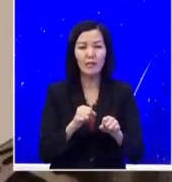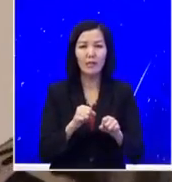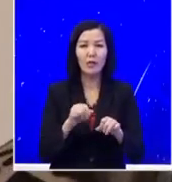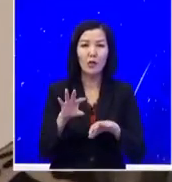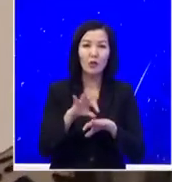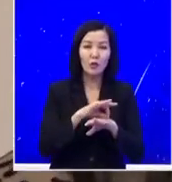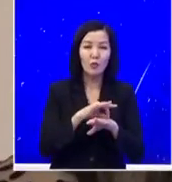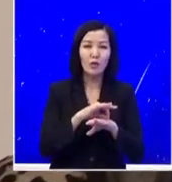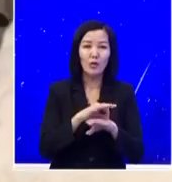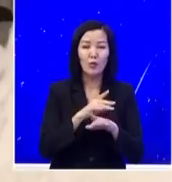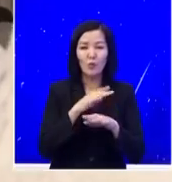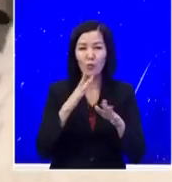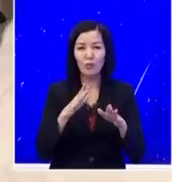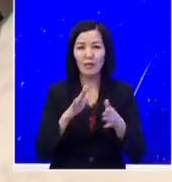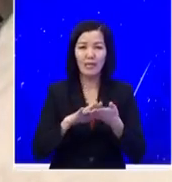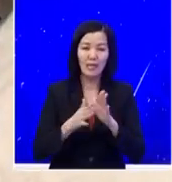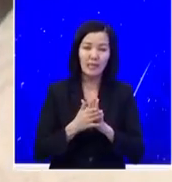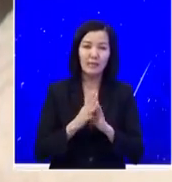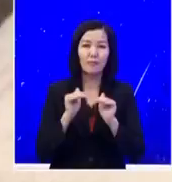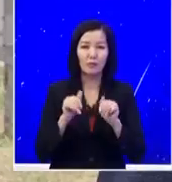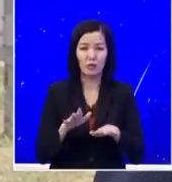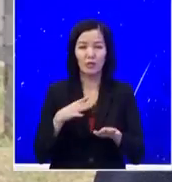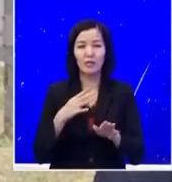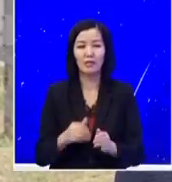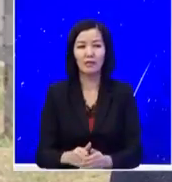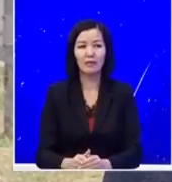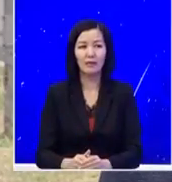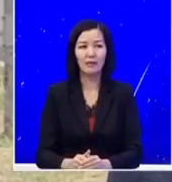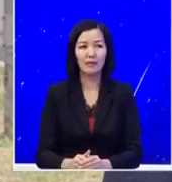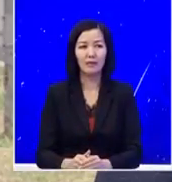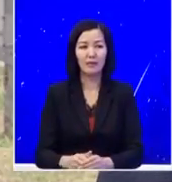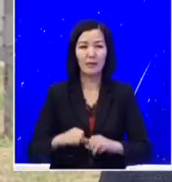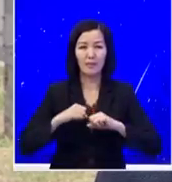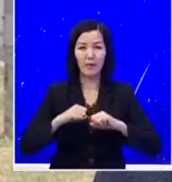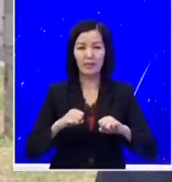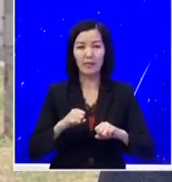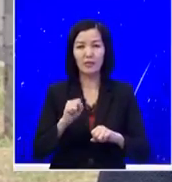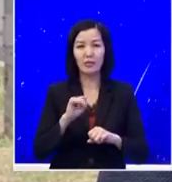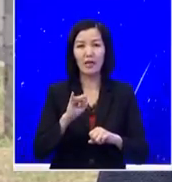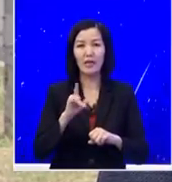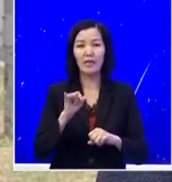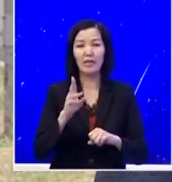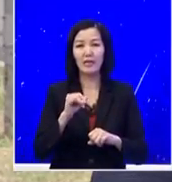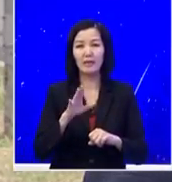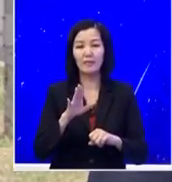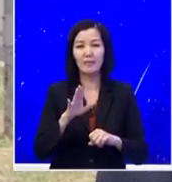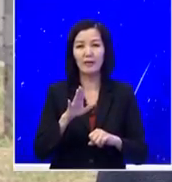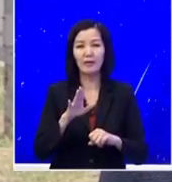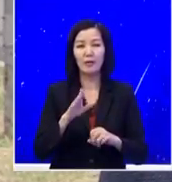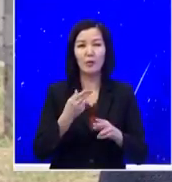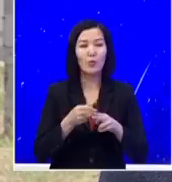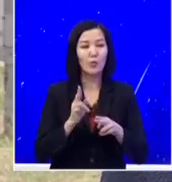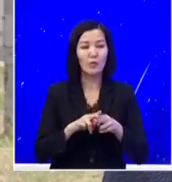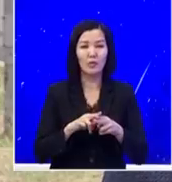екеуі сан қиындықты бірлесе жеңді. Осы батылдық үшін мен Әйгерім алдында басым дейім. Шынымен